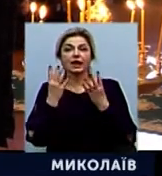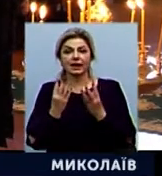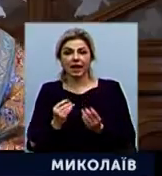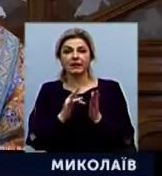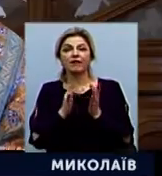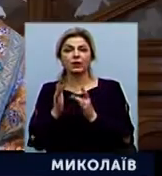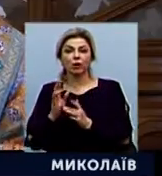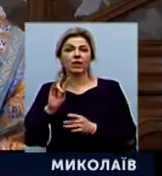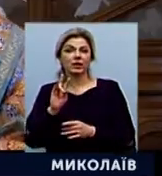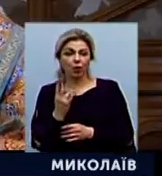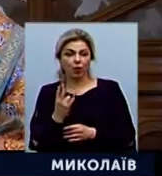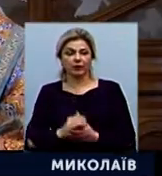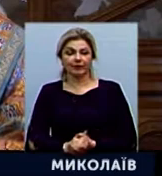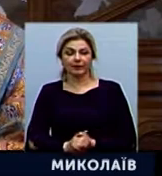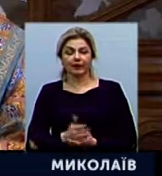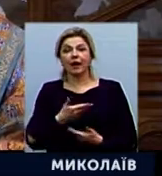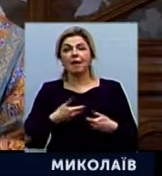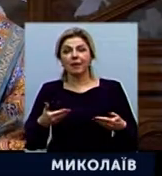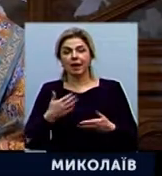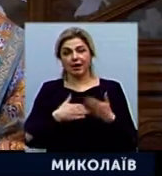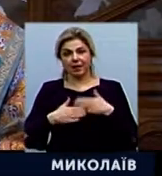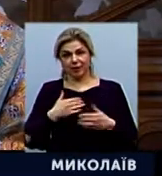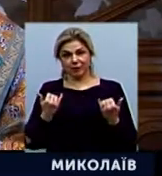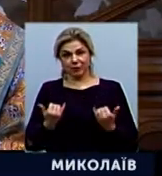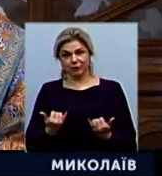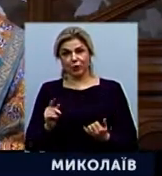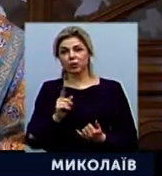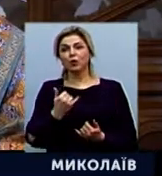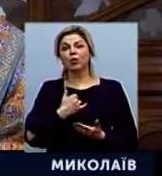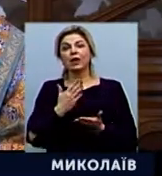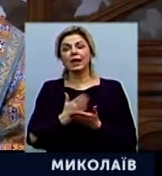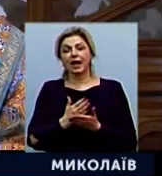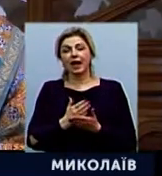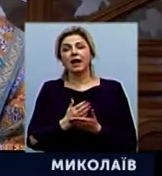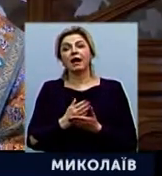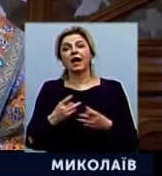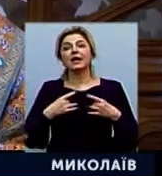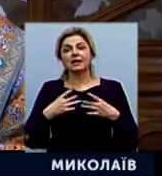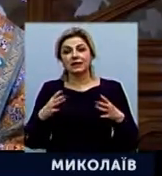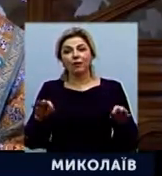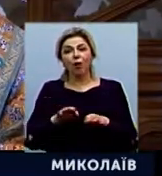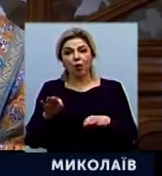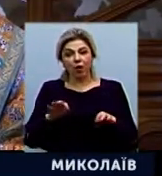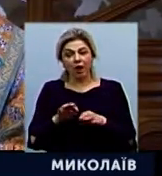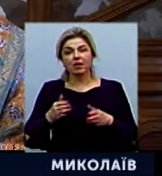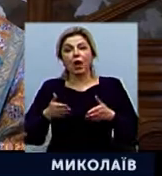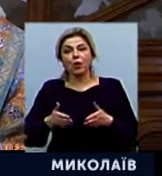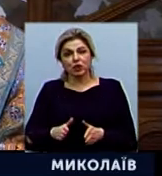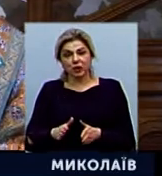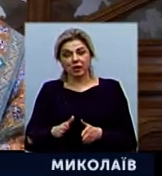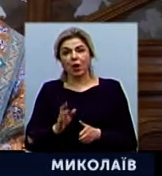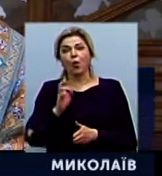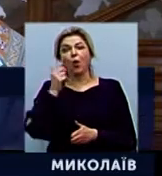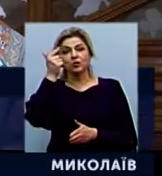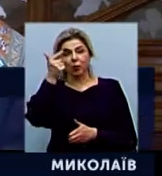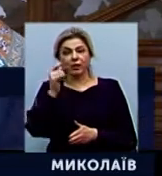Миколая. Тому радіємо сьогодні, що йде в нас Різдво, народження Господа.